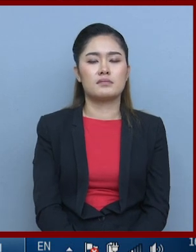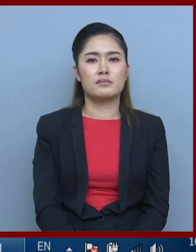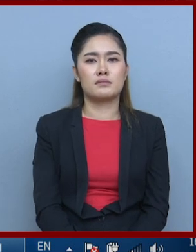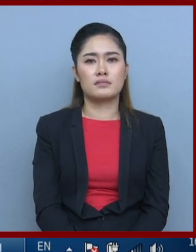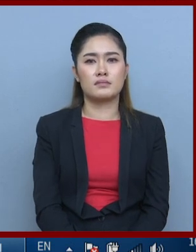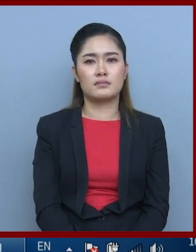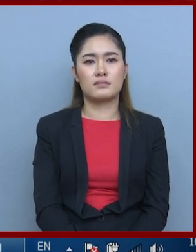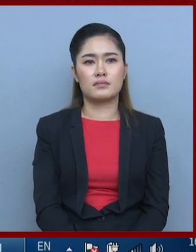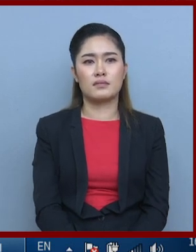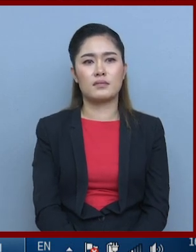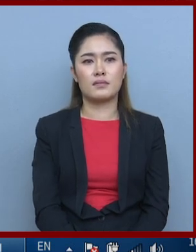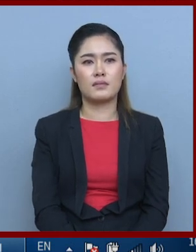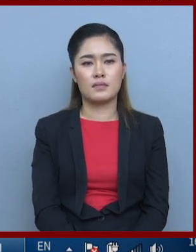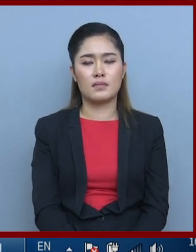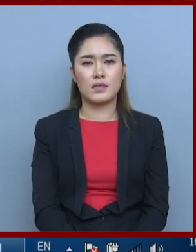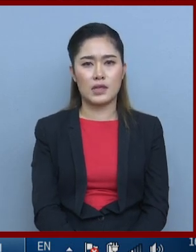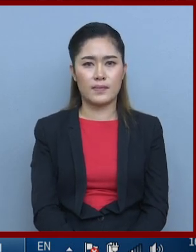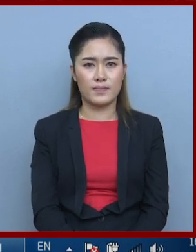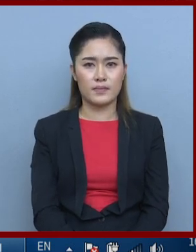and if